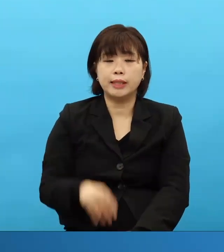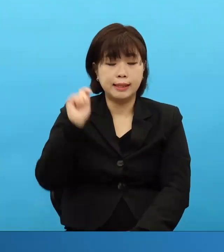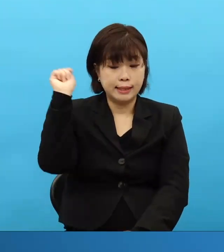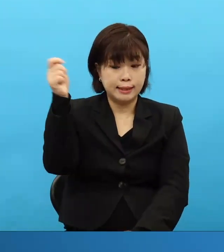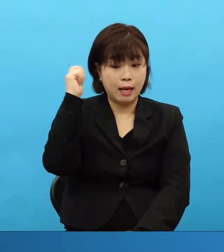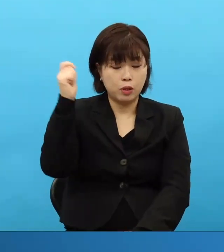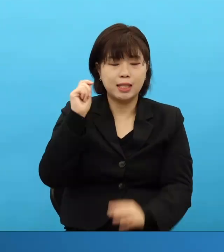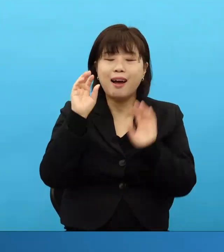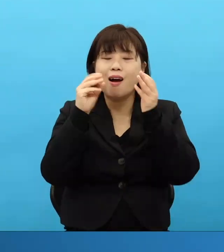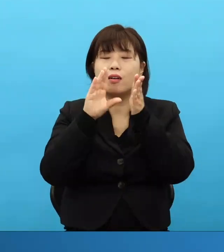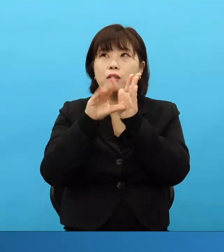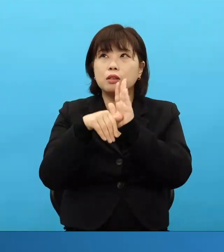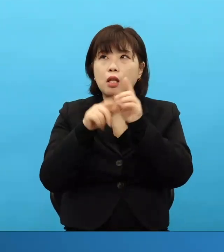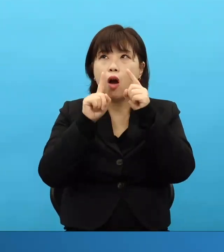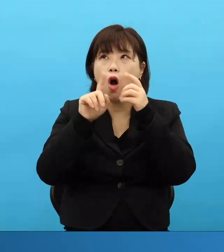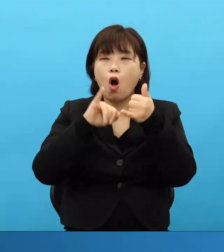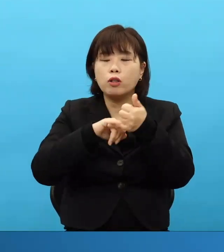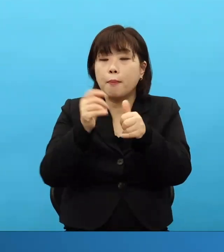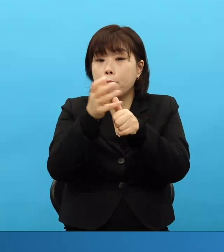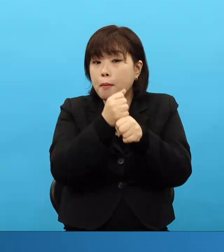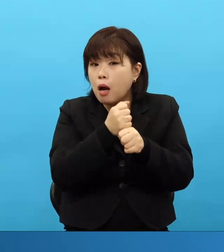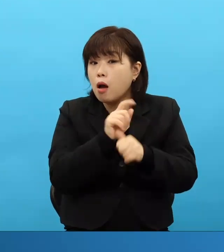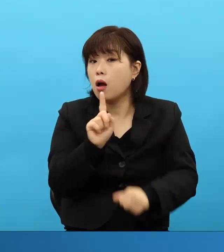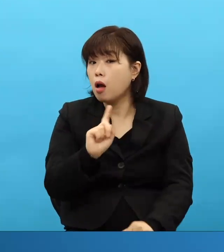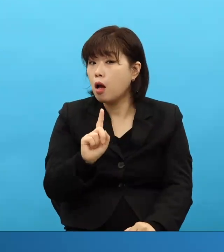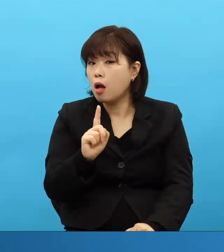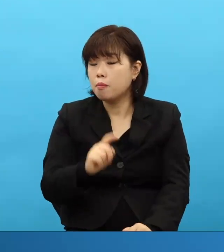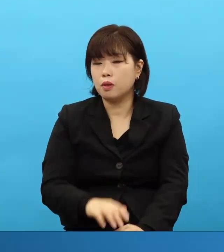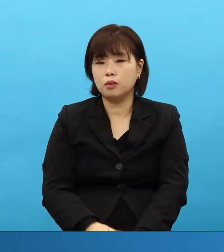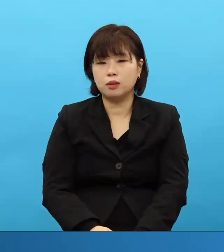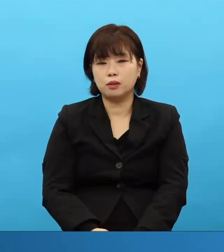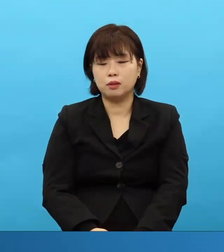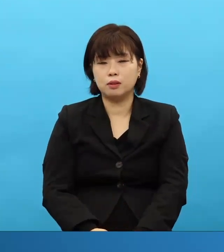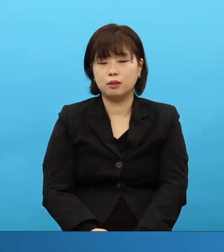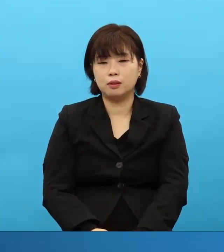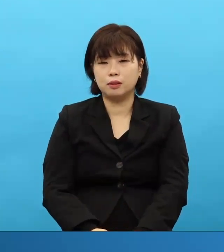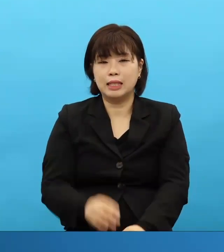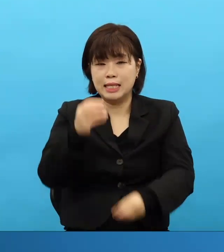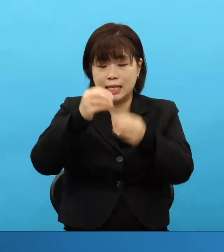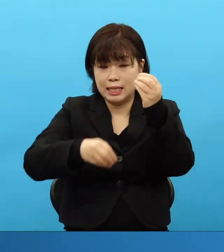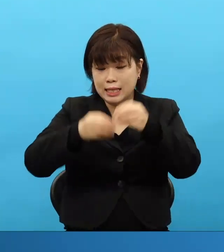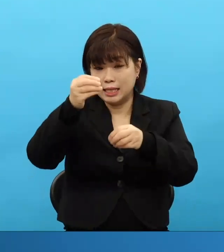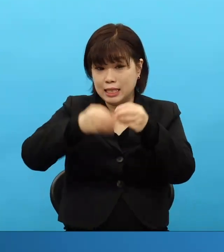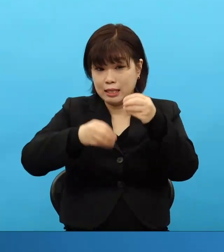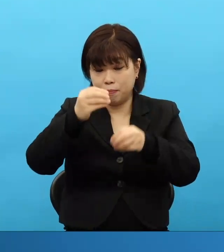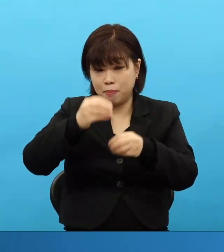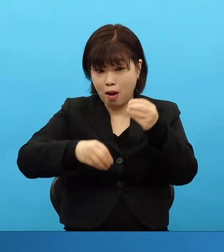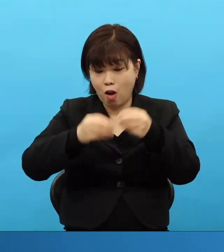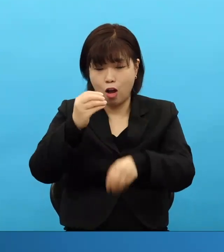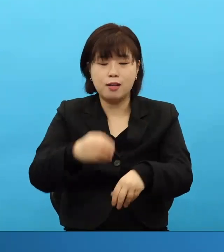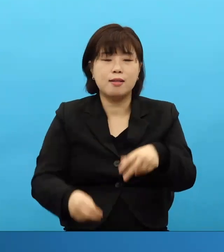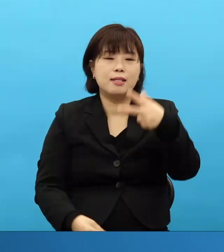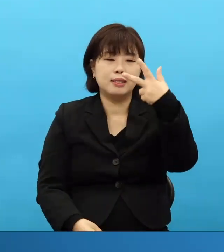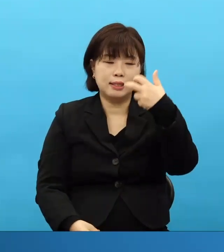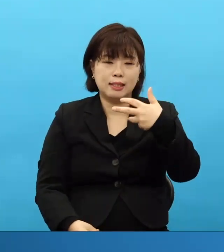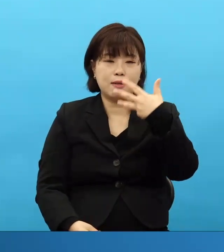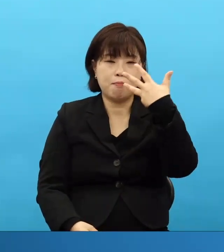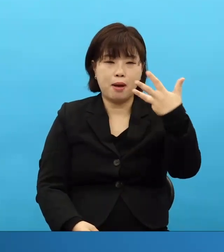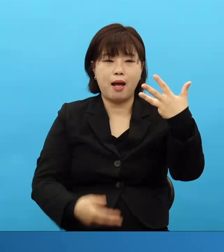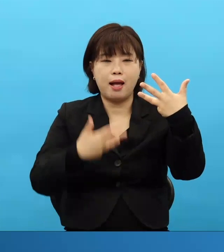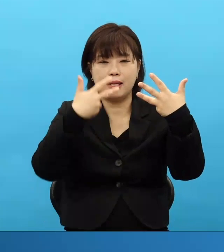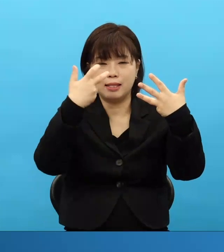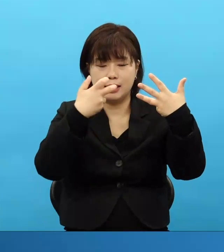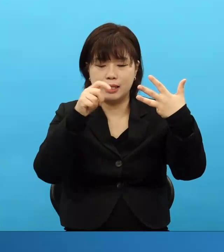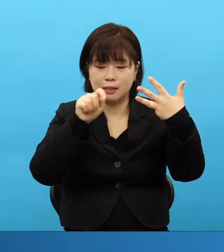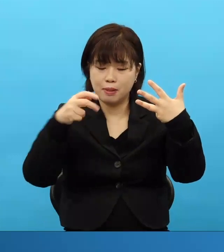what David held to when he was 시편 young. 70편 이 혼자 목동 이 자체가 벌써 이거는요. 혼자 있는 동떨어진 삶이에요.